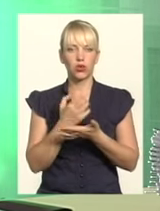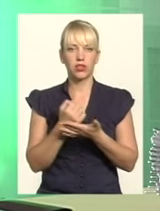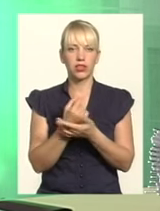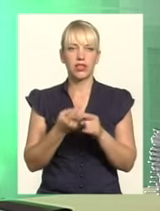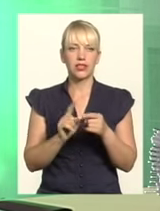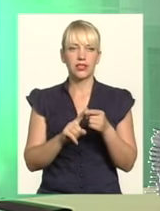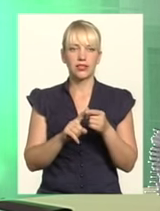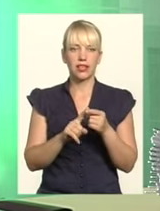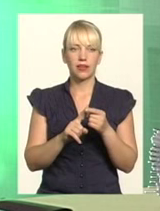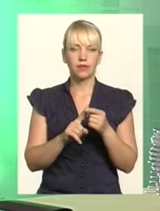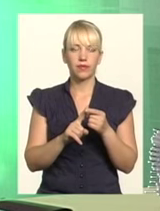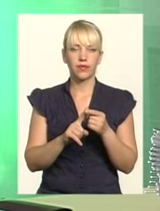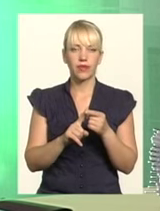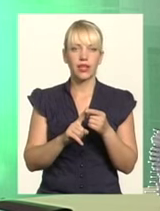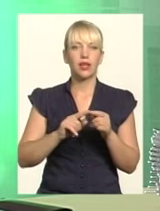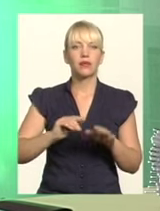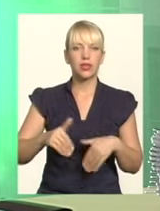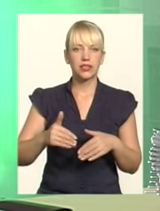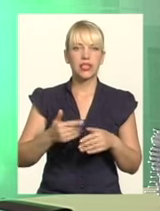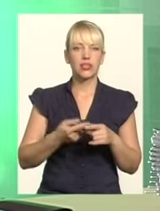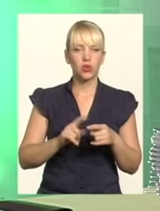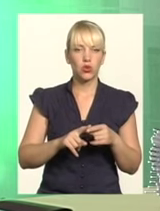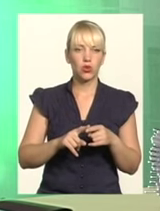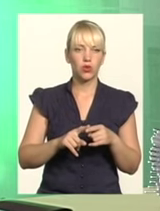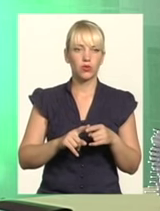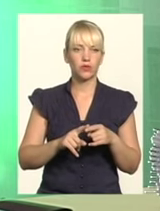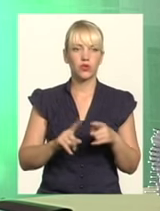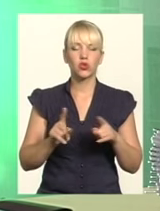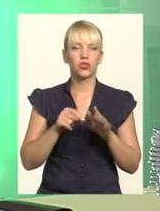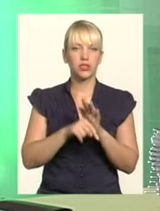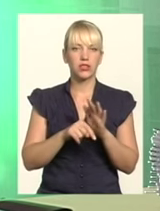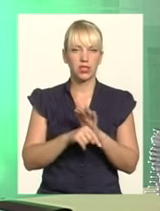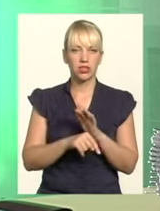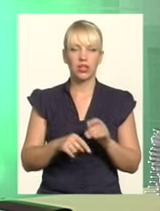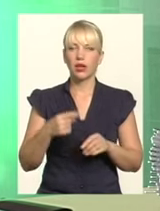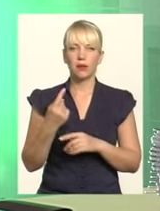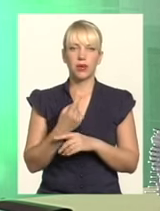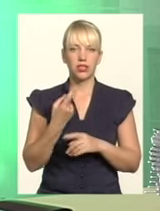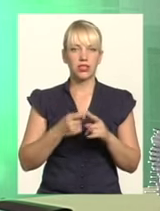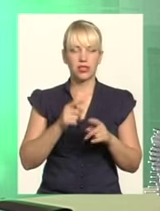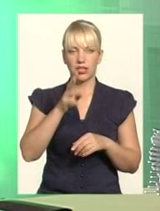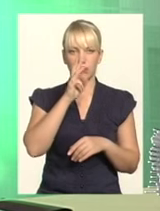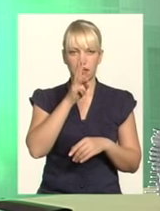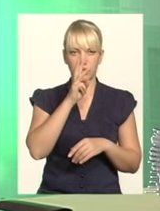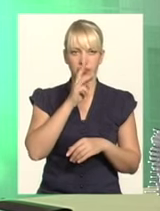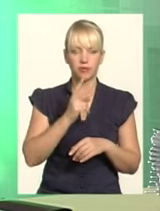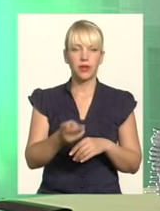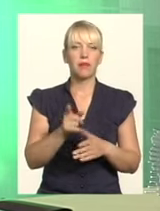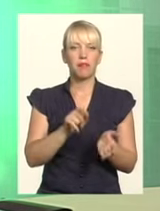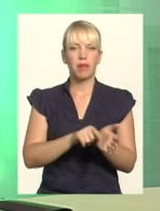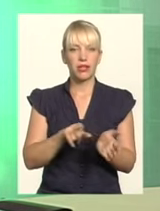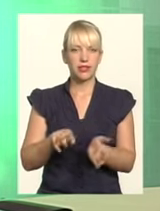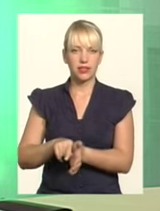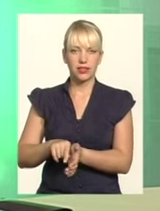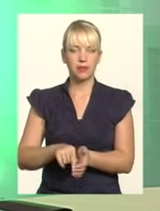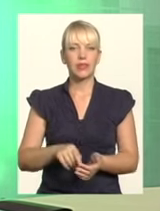Це і після цього, значить, хто... Що це за доходи? Що значить, саме? Це перше, це заробітна плата, це пенсії,